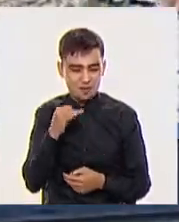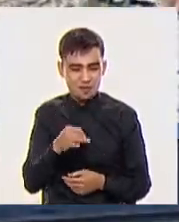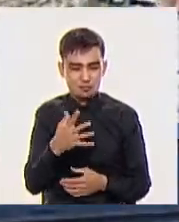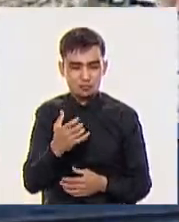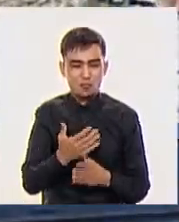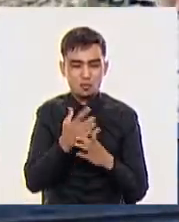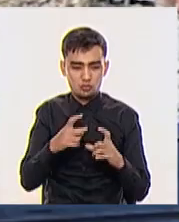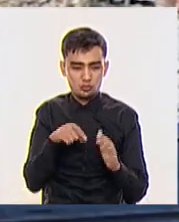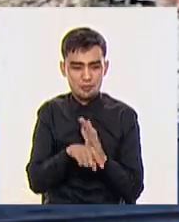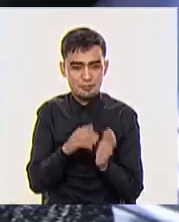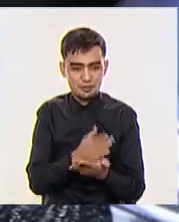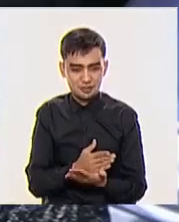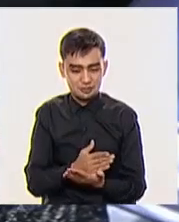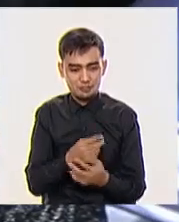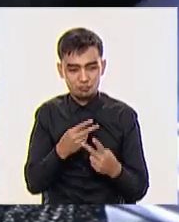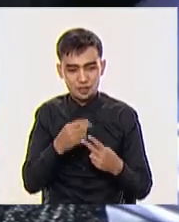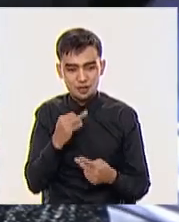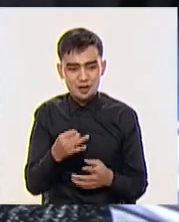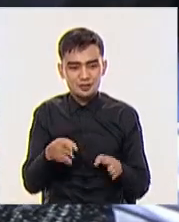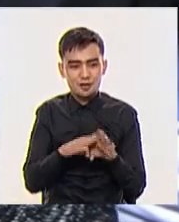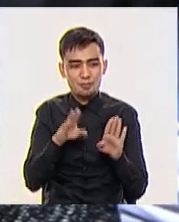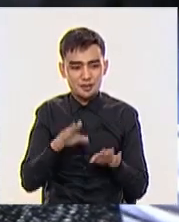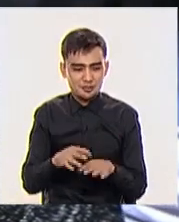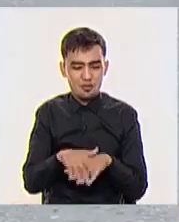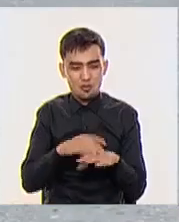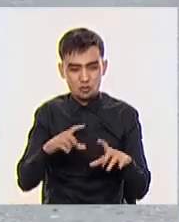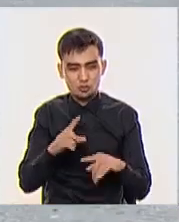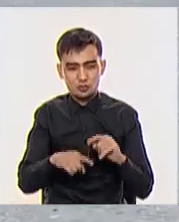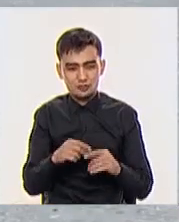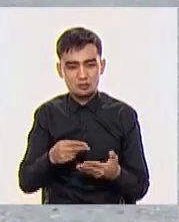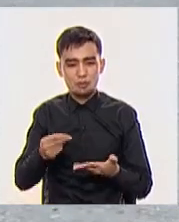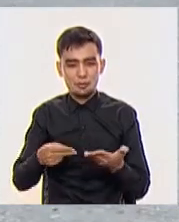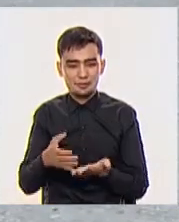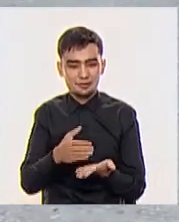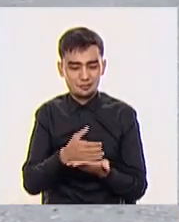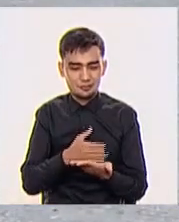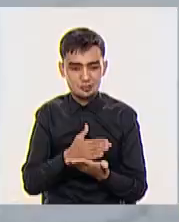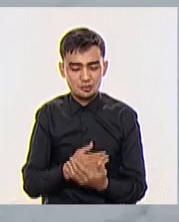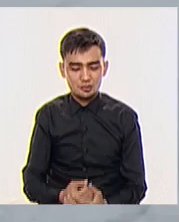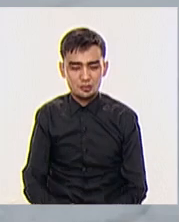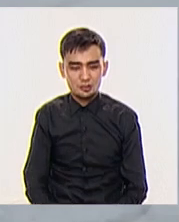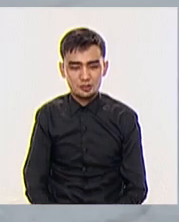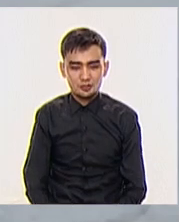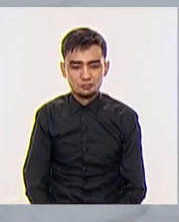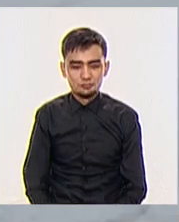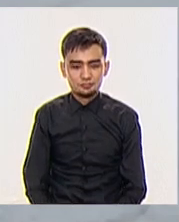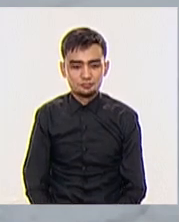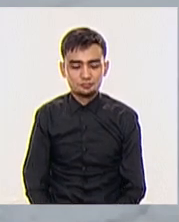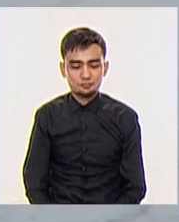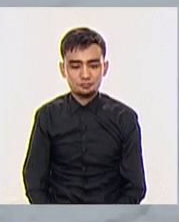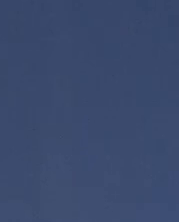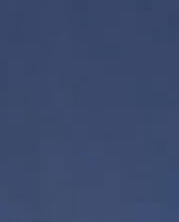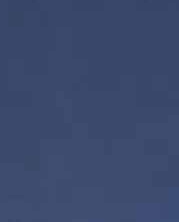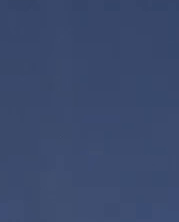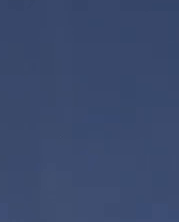жазасын өтөп жатыр. Ал агайындары сол жабык мекеме алдында кол жыйнап жүр. Жан Болат Саняз, информ бюро, Шығыс Казахстан